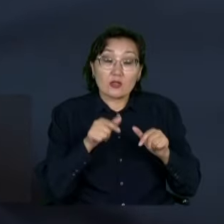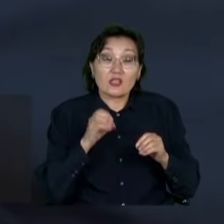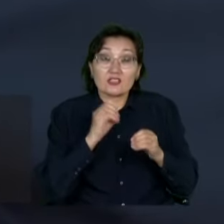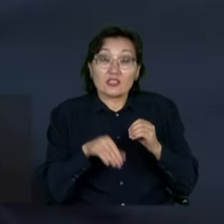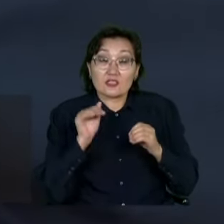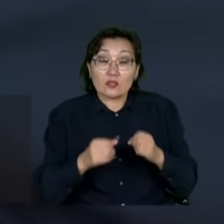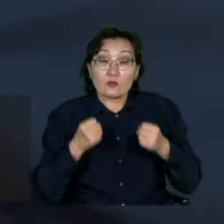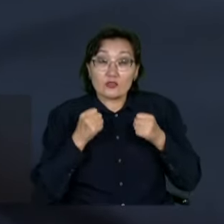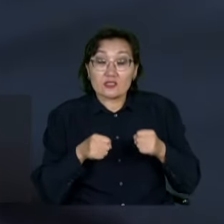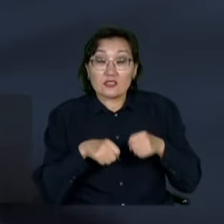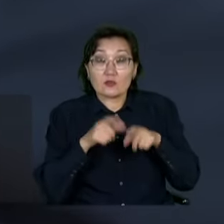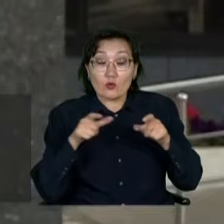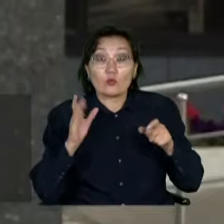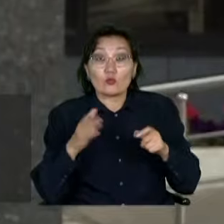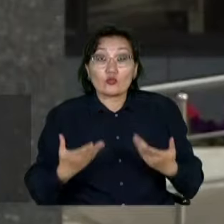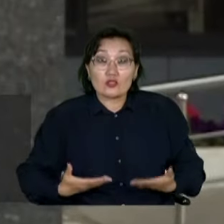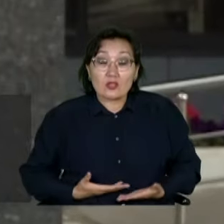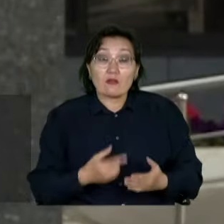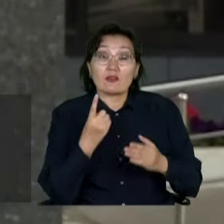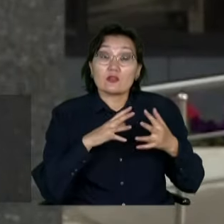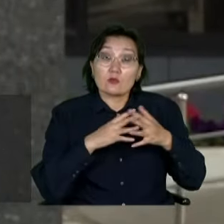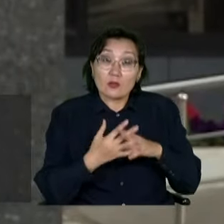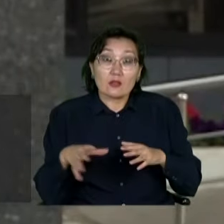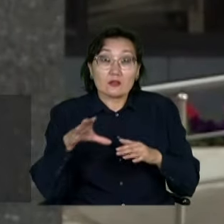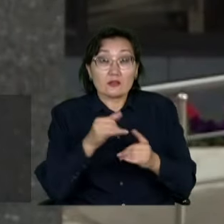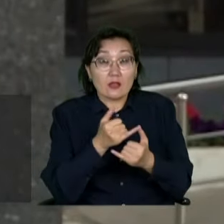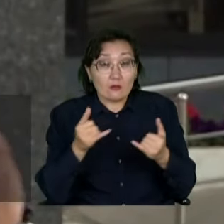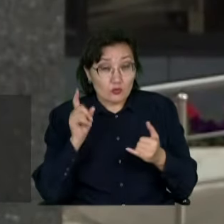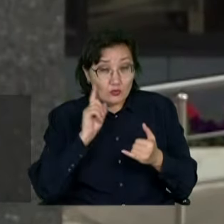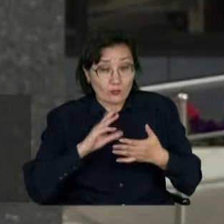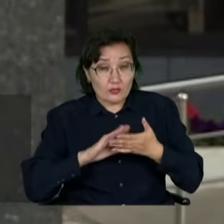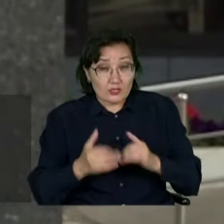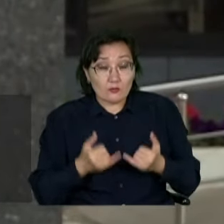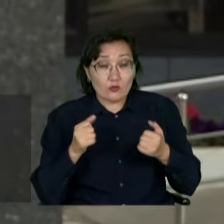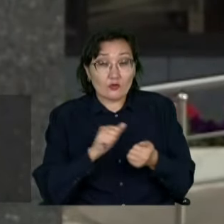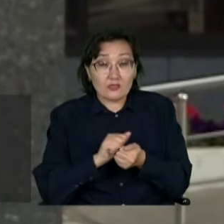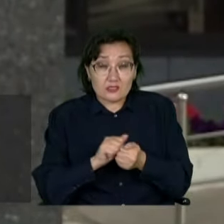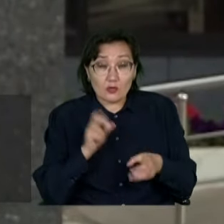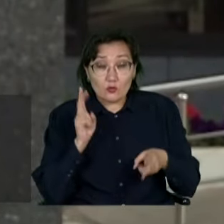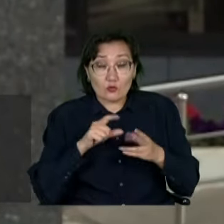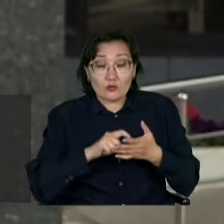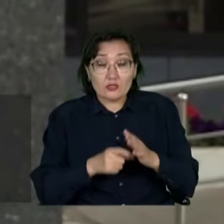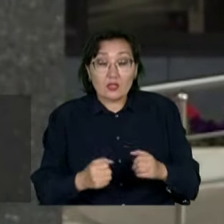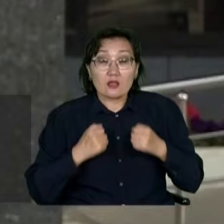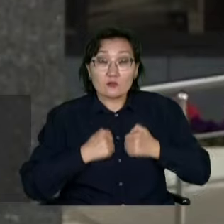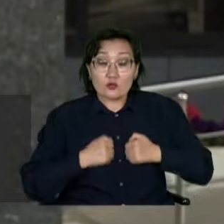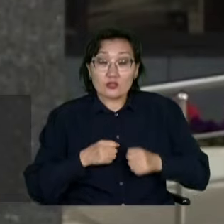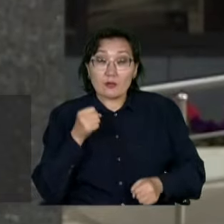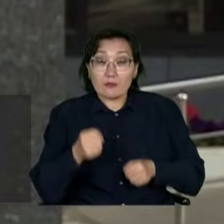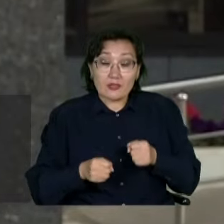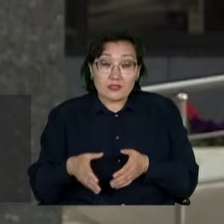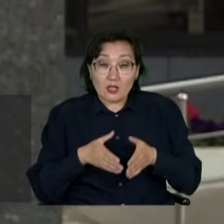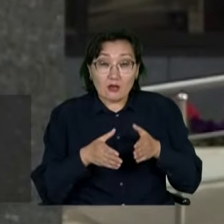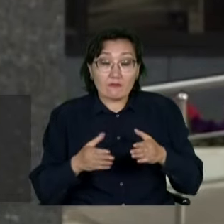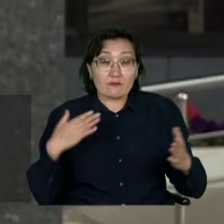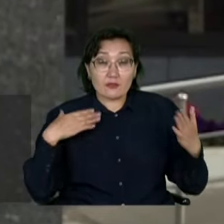жить в одной деревне, где предусмотрено все для спортсменов. Прачечная, столовая, сауна, баня, беговые дорожки,